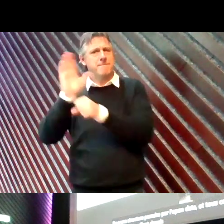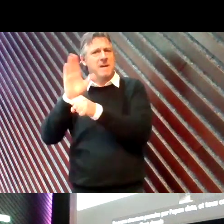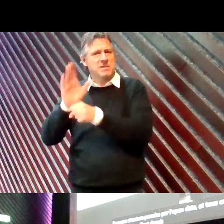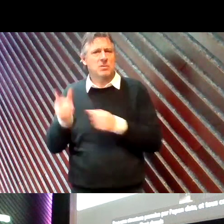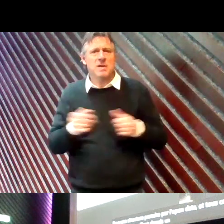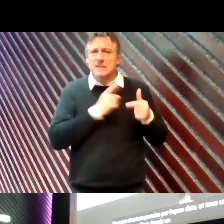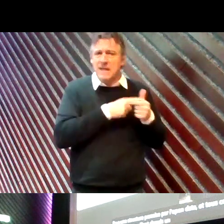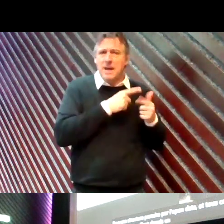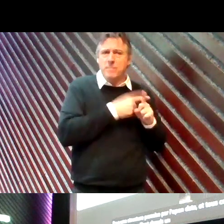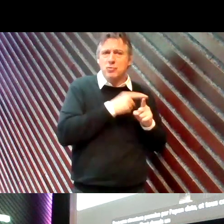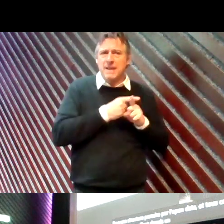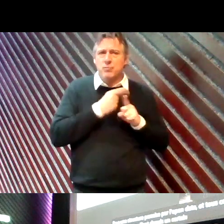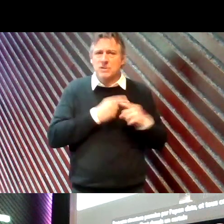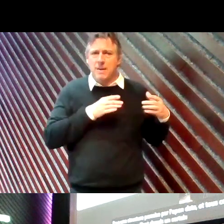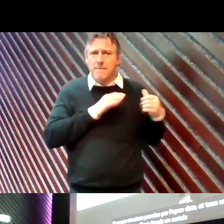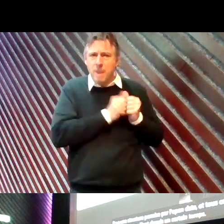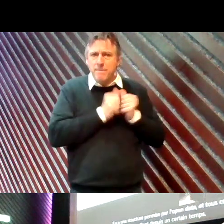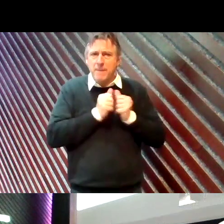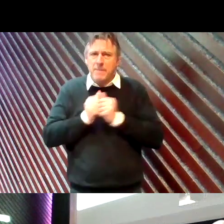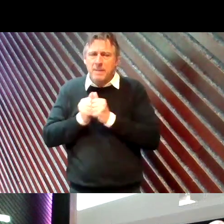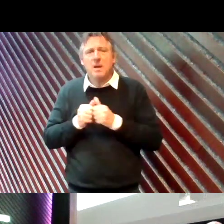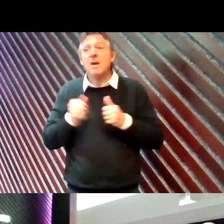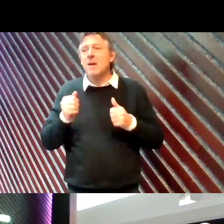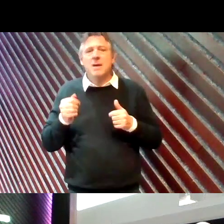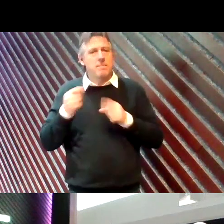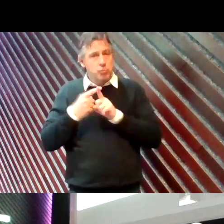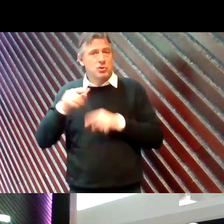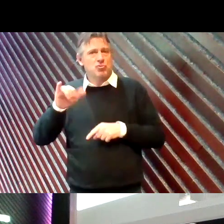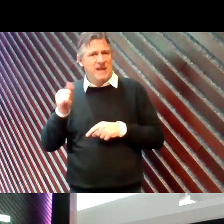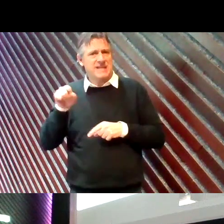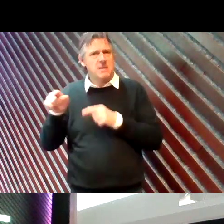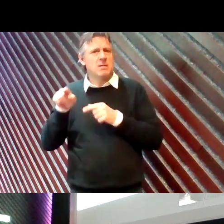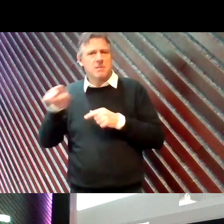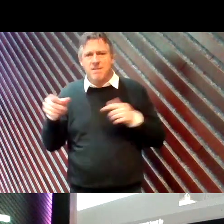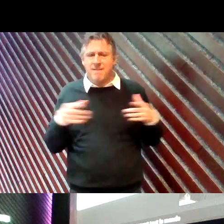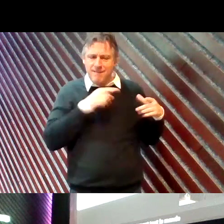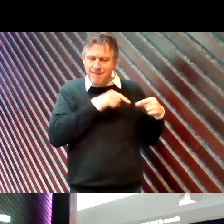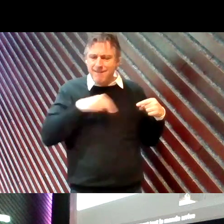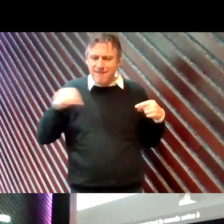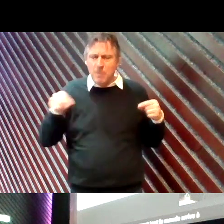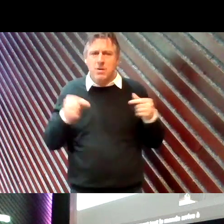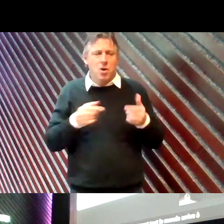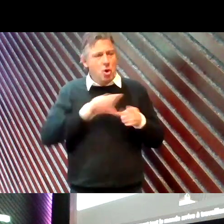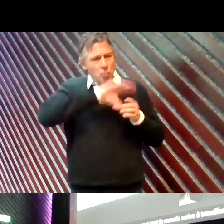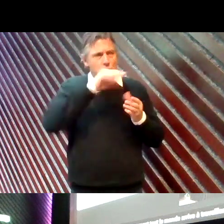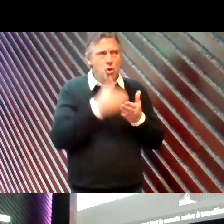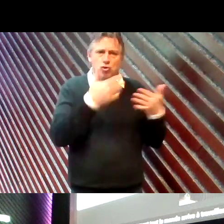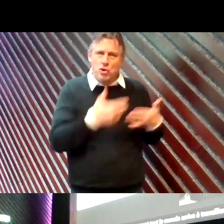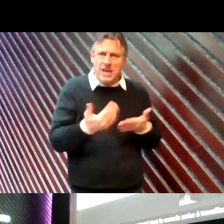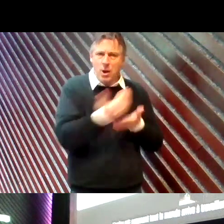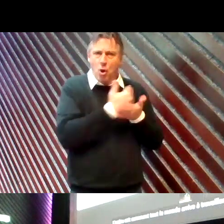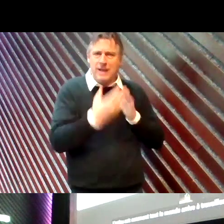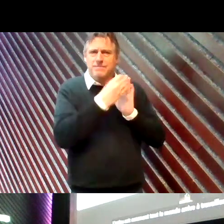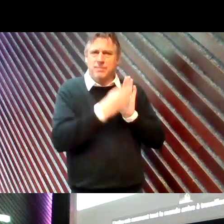chacun arrive à travailler ensemble pour démultiplier le potentiel de l'open data à travers que ce soit les sujets de collecte ou de données mais aussi un